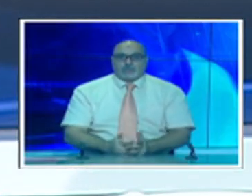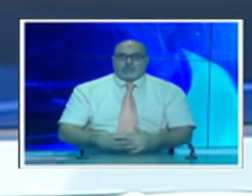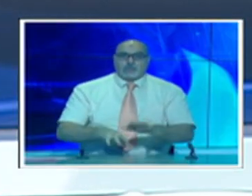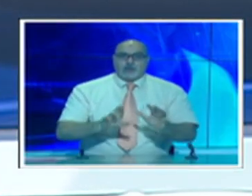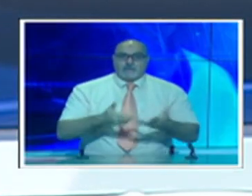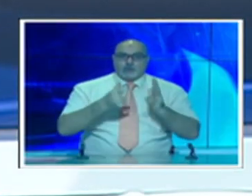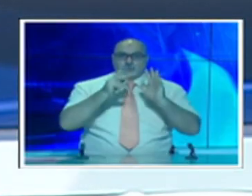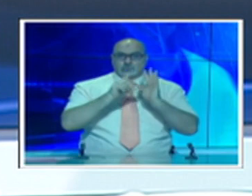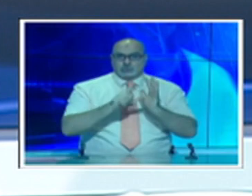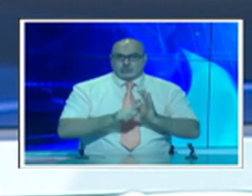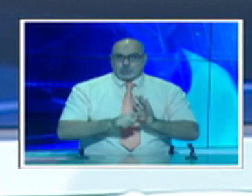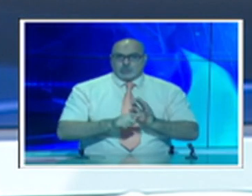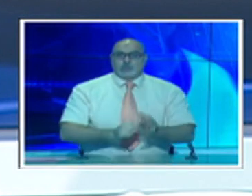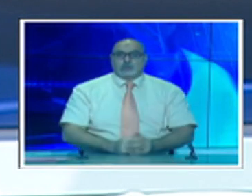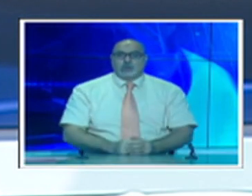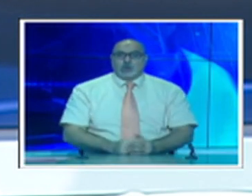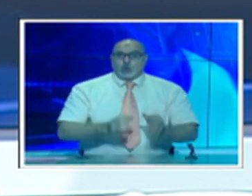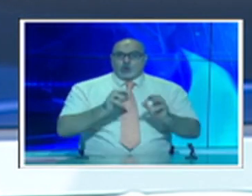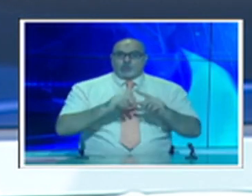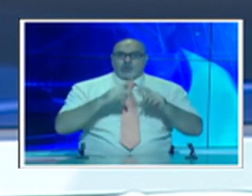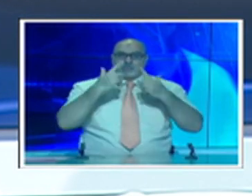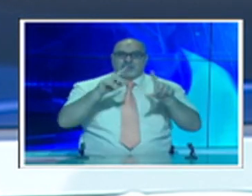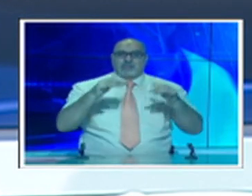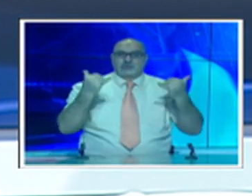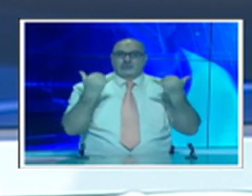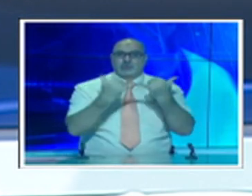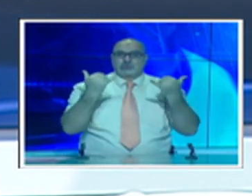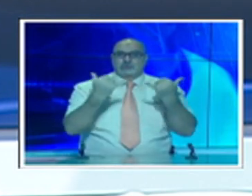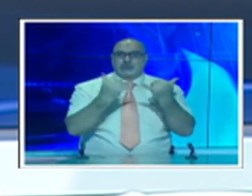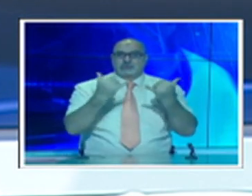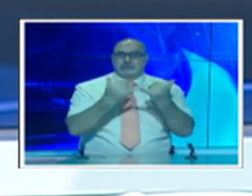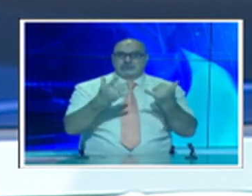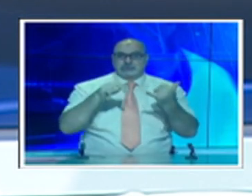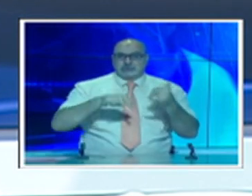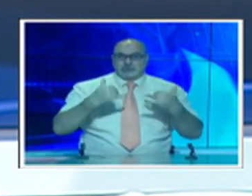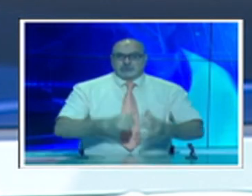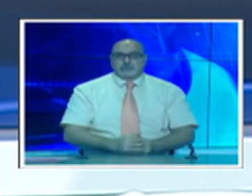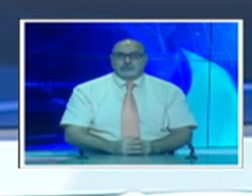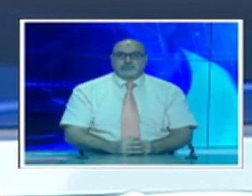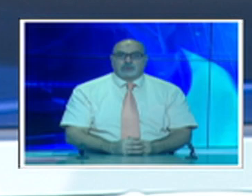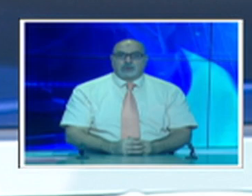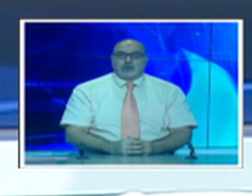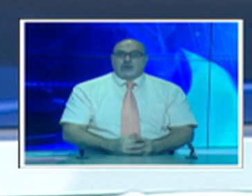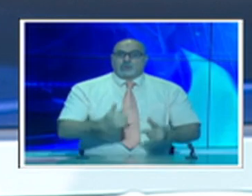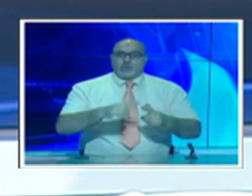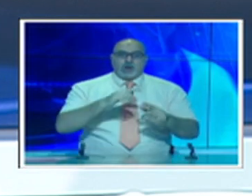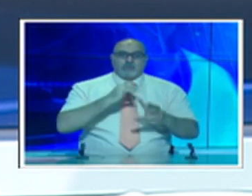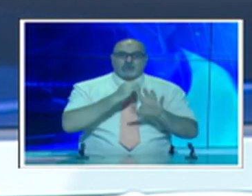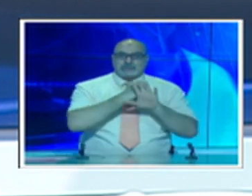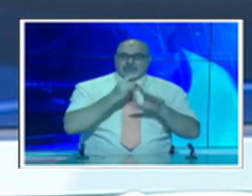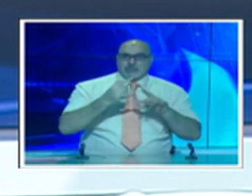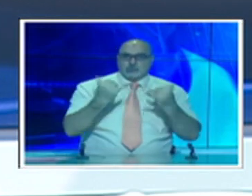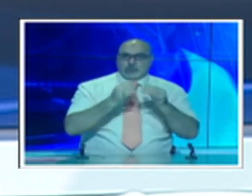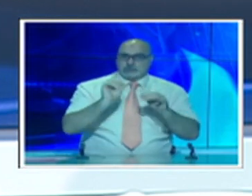التعديل الدستوري الأخير يعزز حرية التعبير والصحافة في الجزائر من خلال رفع التجريم عن